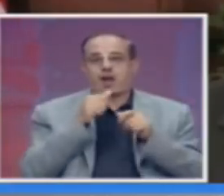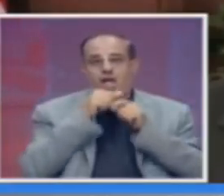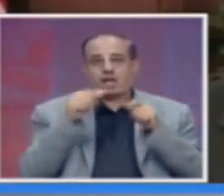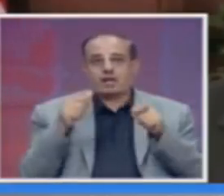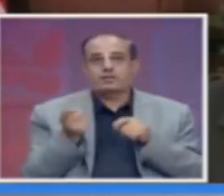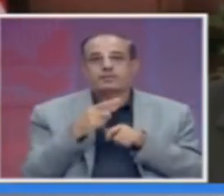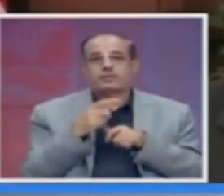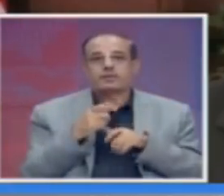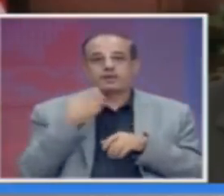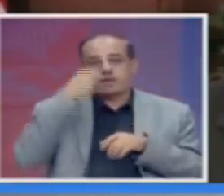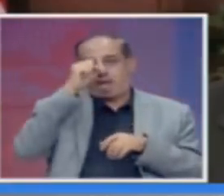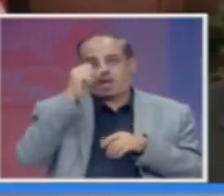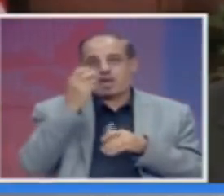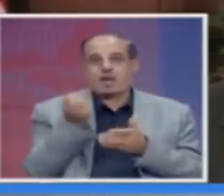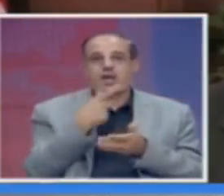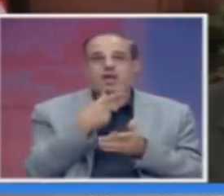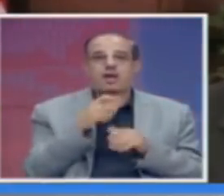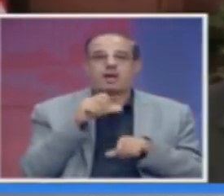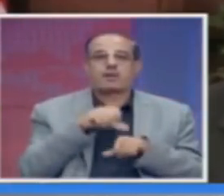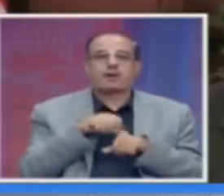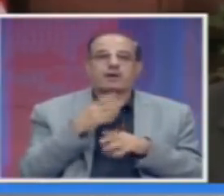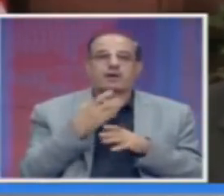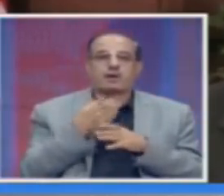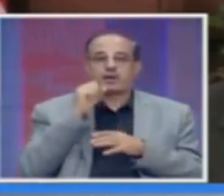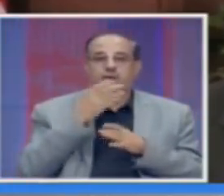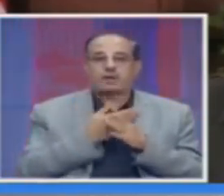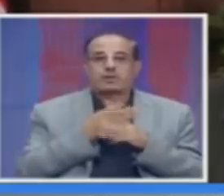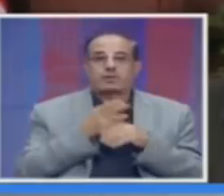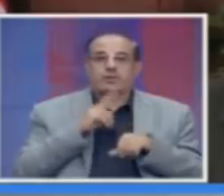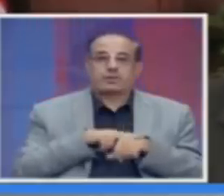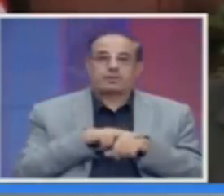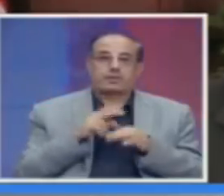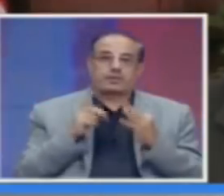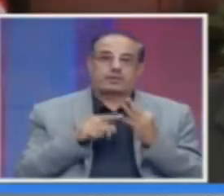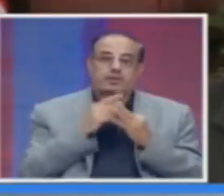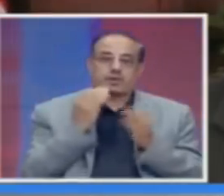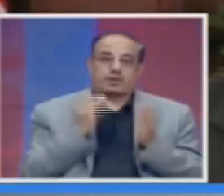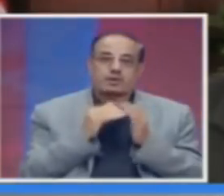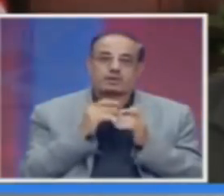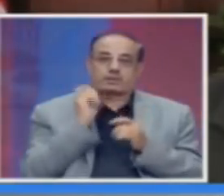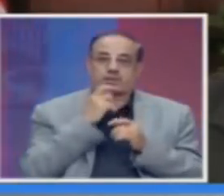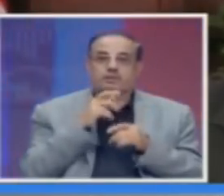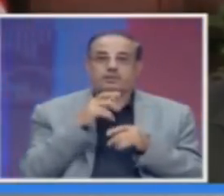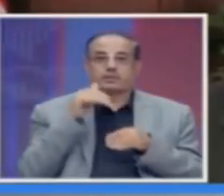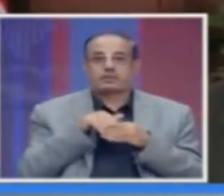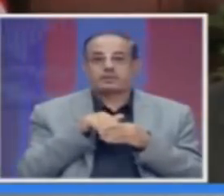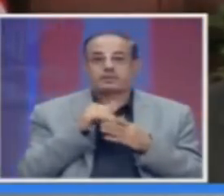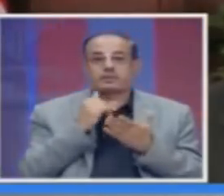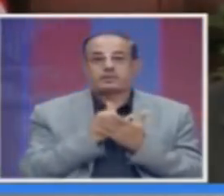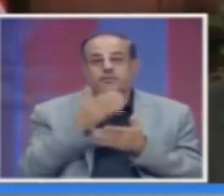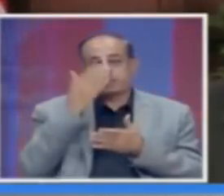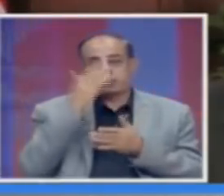وضحنا سلفا قبل كده الى مقر البعثه الدبلوماسيه التابع لي. الثلاث ايام اللي حددتهم الهيئه الوطنيه